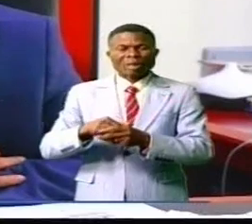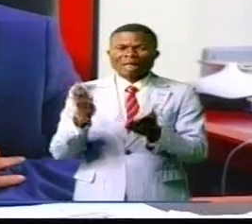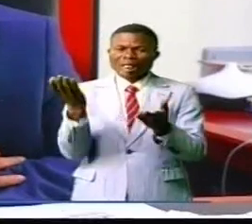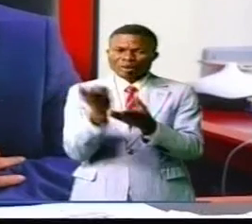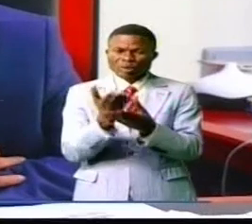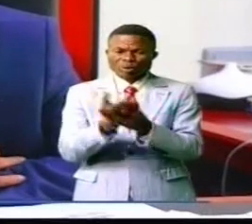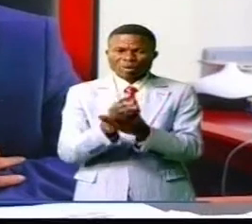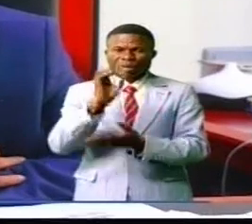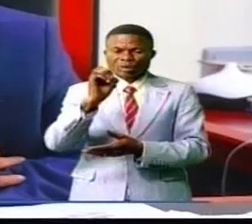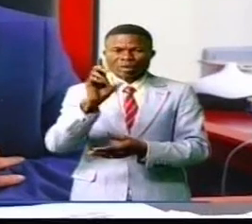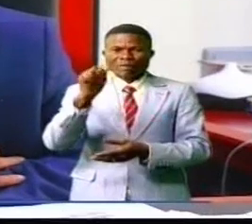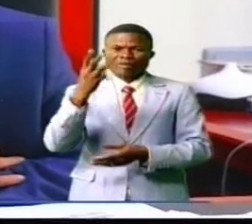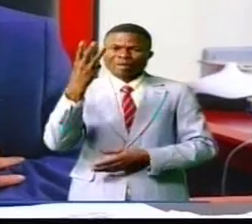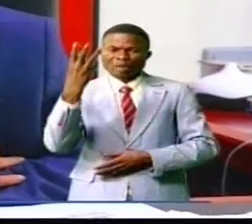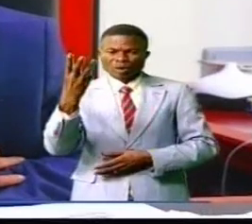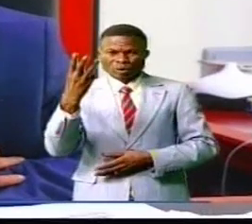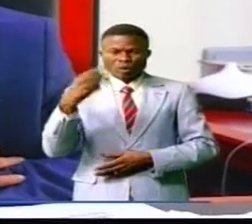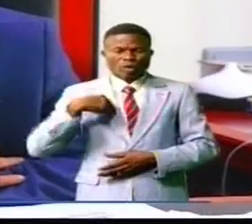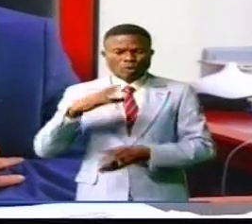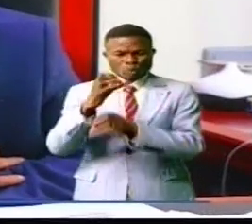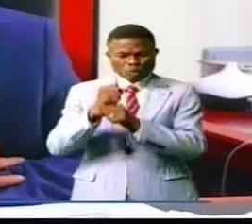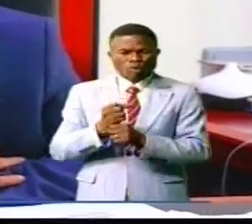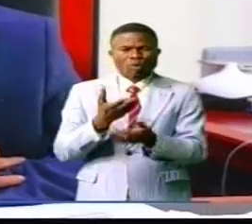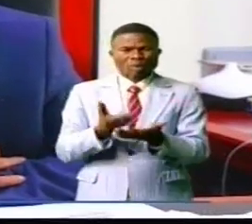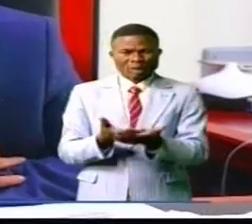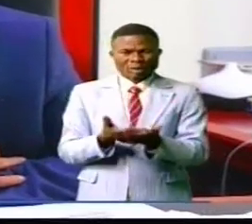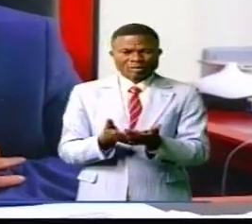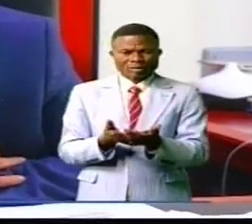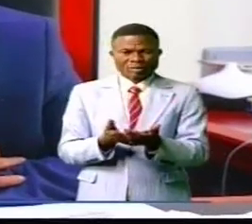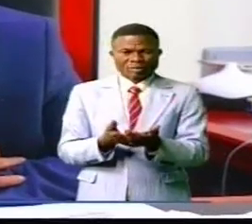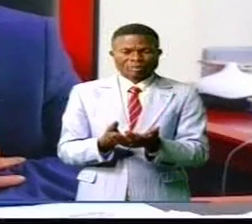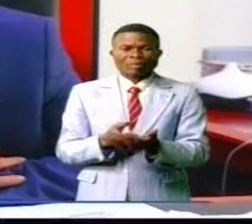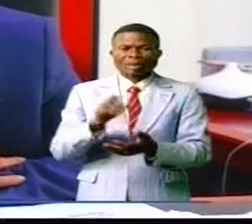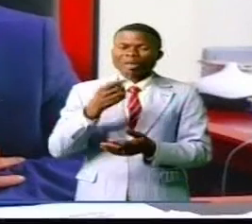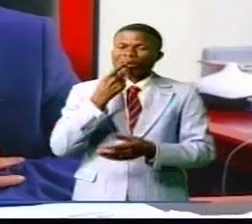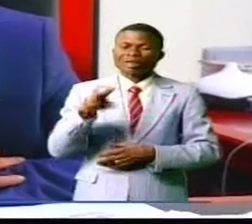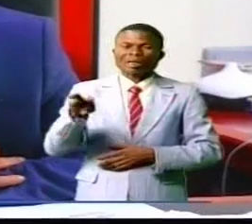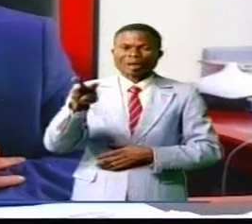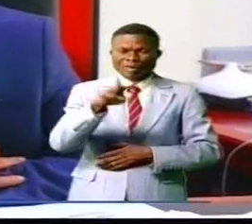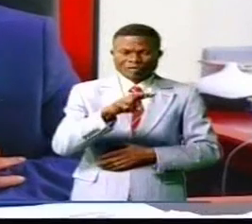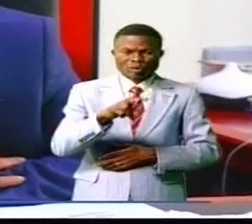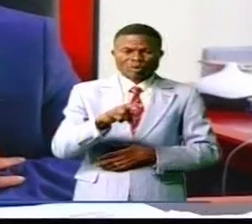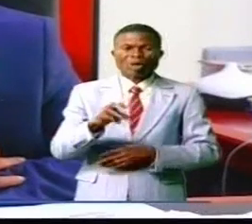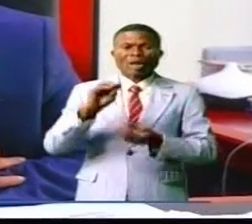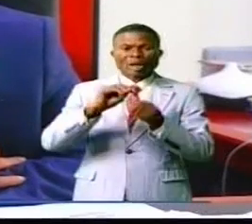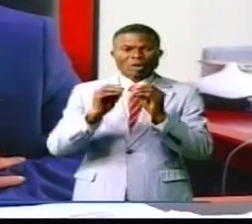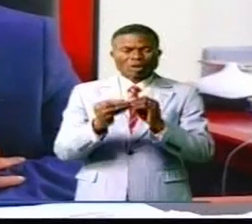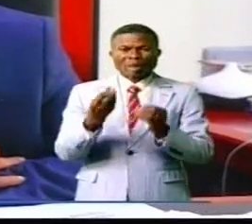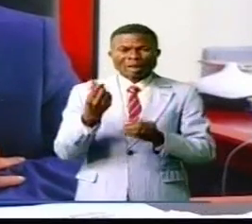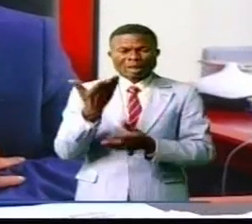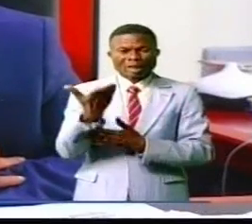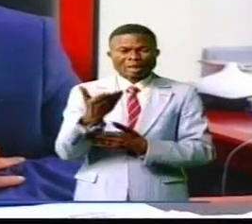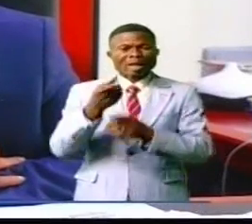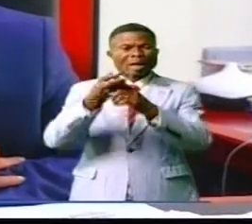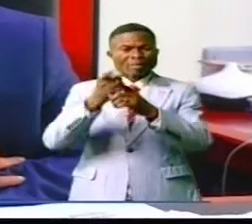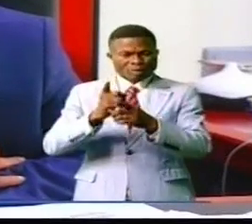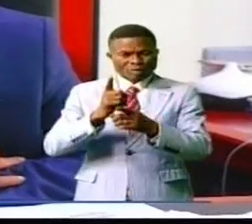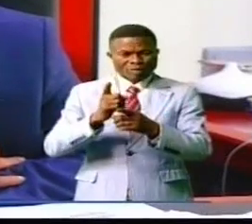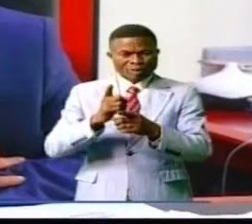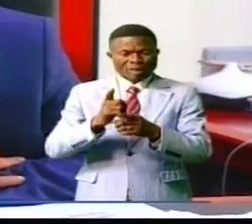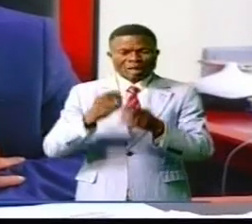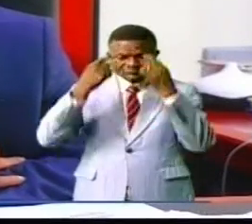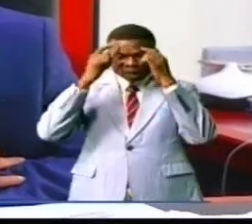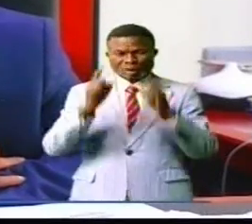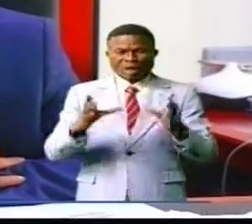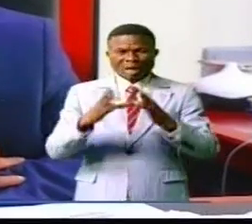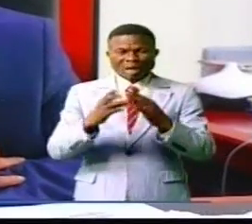la 023 que nous avons appliquée. Je voudrais vous dire que ce taux a été fixé de commun accord